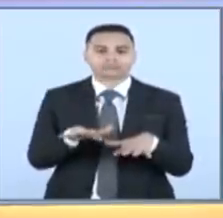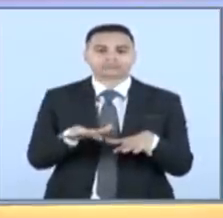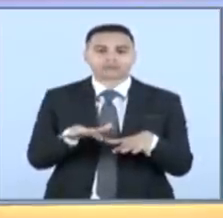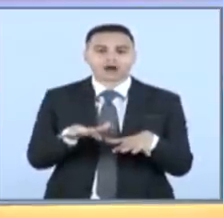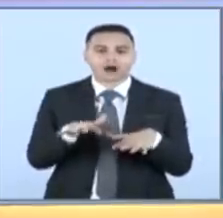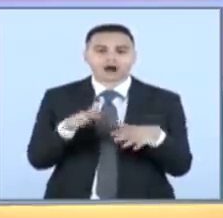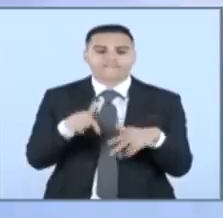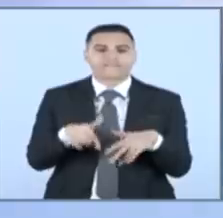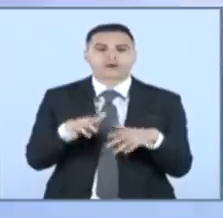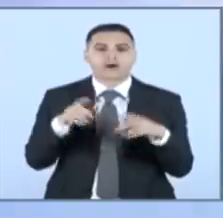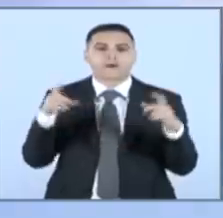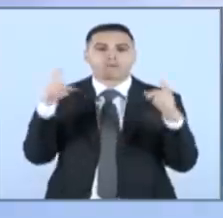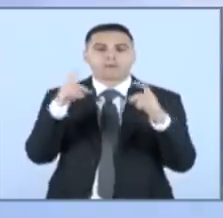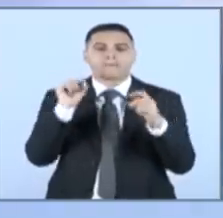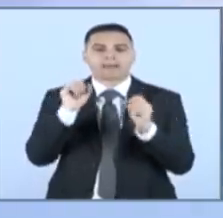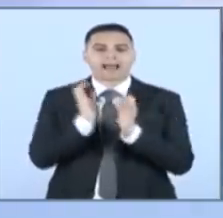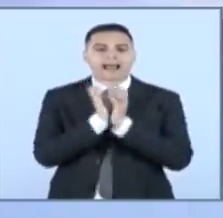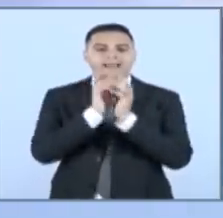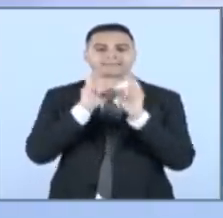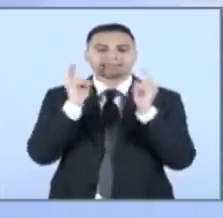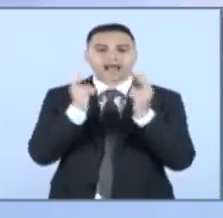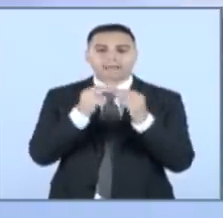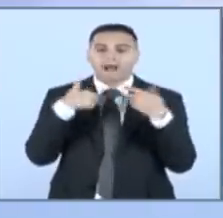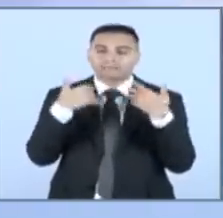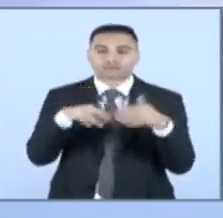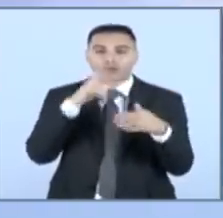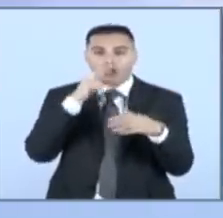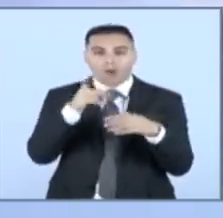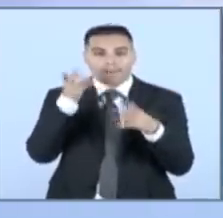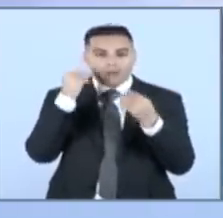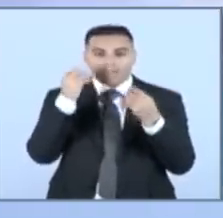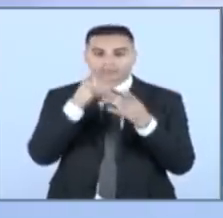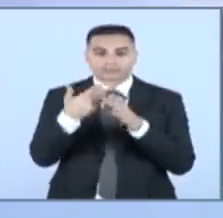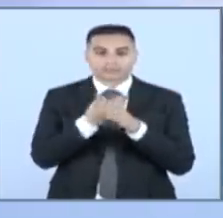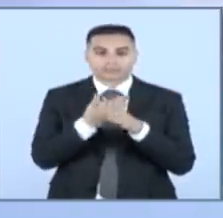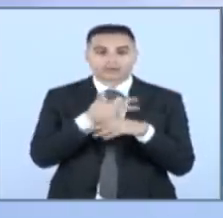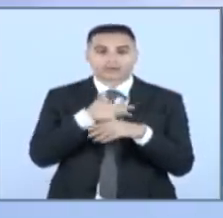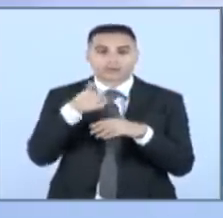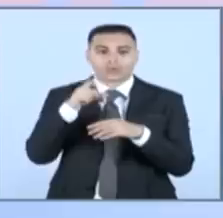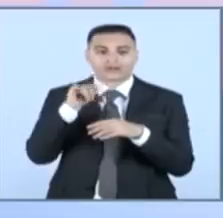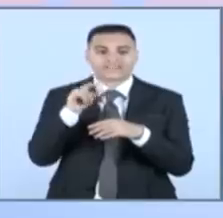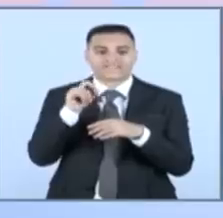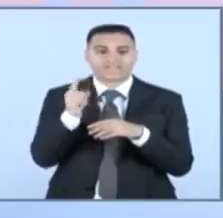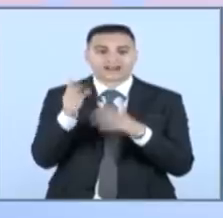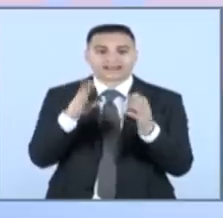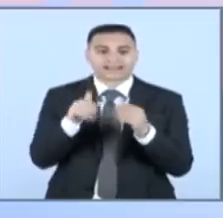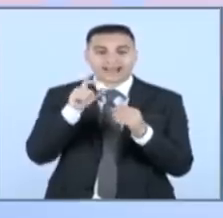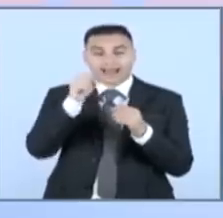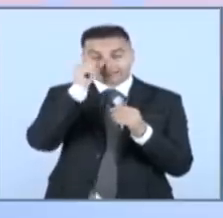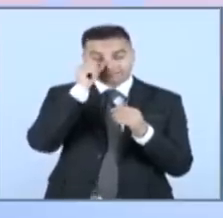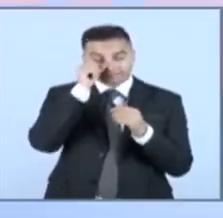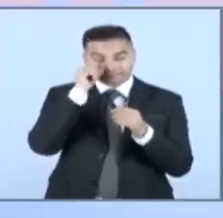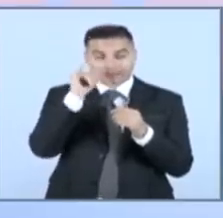مستعجل ليه؟ كده مش قادر أقول لك أي معلومات. أوليفر كان. أوليفر كان يا